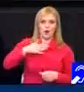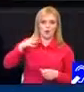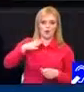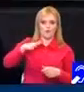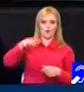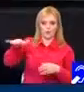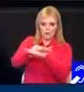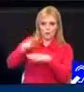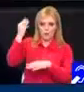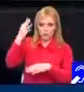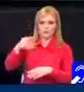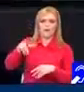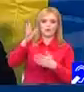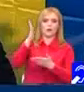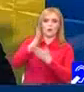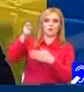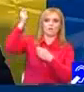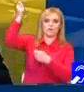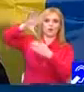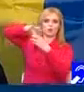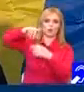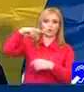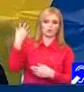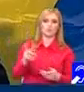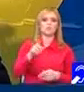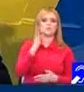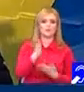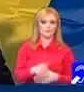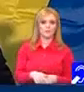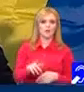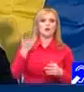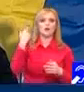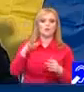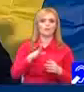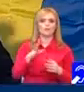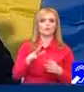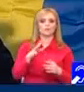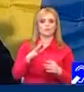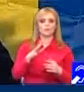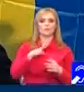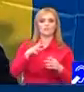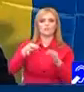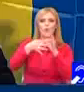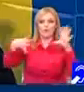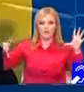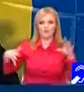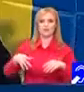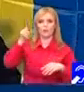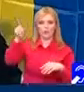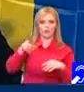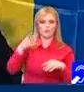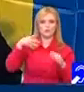Ruse și un drapel nerecunoscut, autoproclamat. Pe perioada conflictului de la Nistru foarte mult și-au bătut joc de